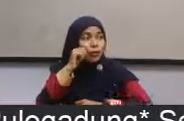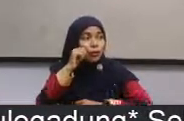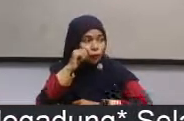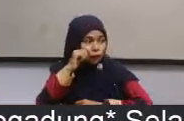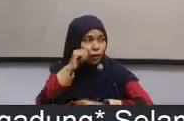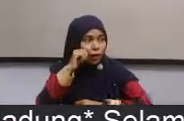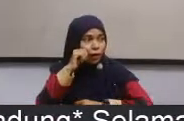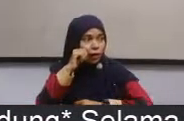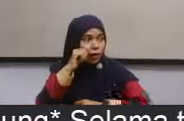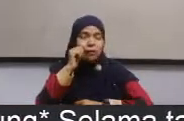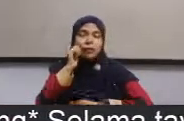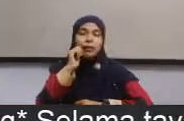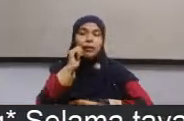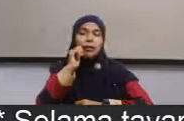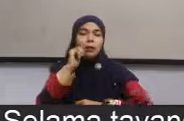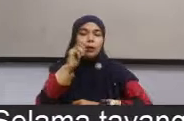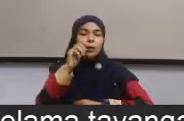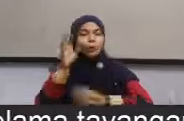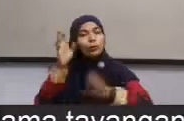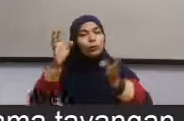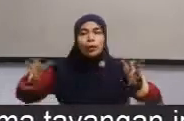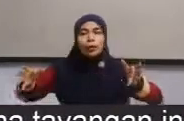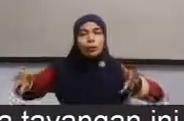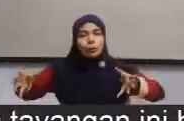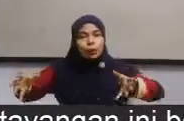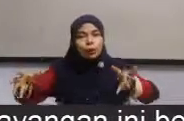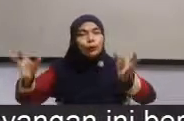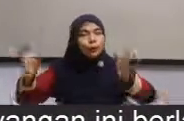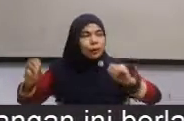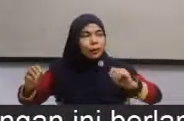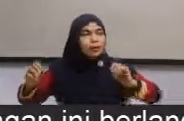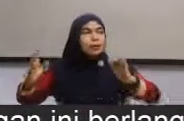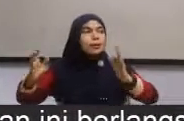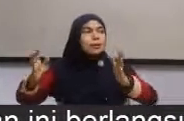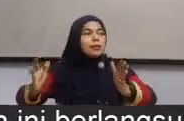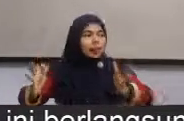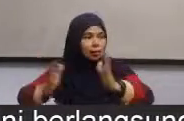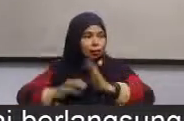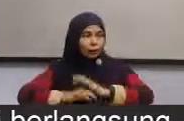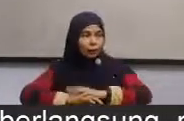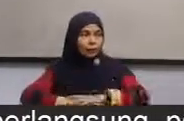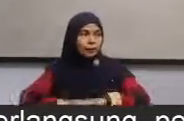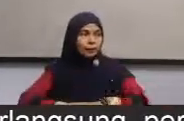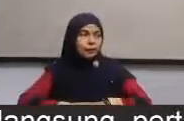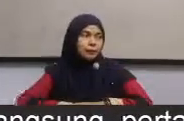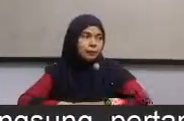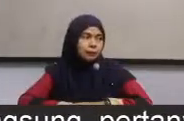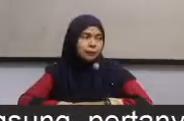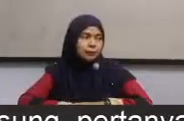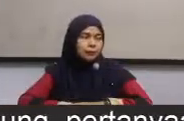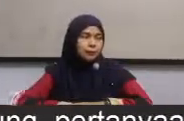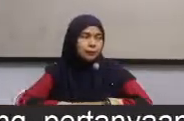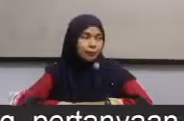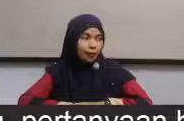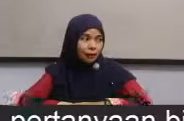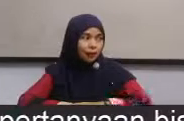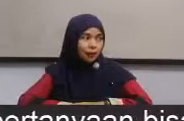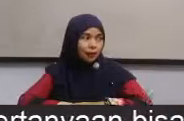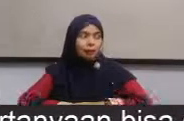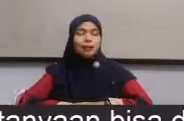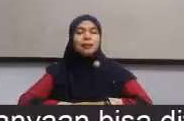tradisional contohnya ya itu tukang sayuran tukang beras di Jejeran hadap-hadapan Oh